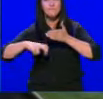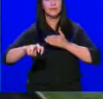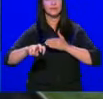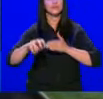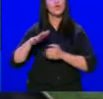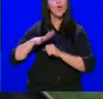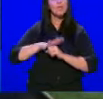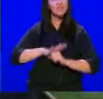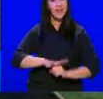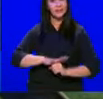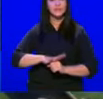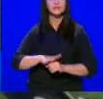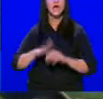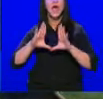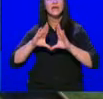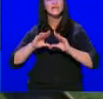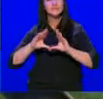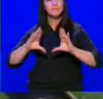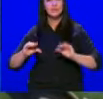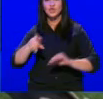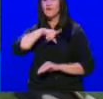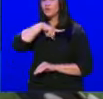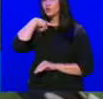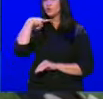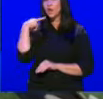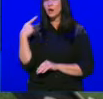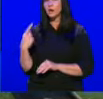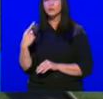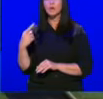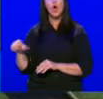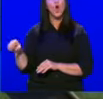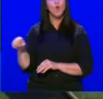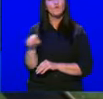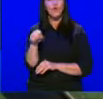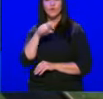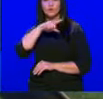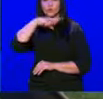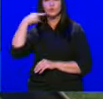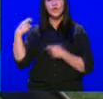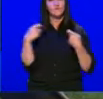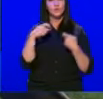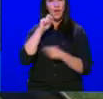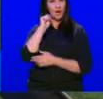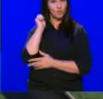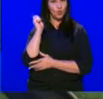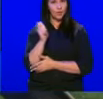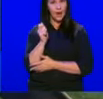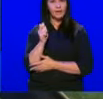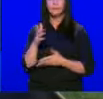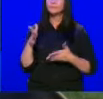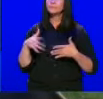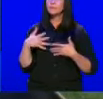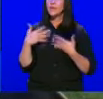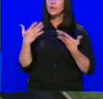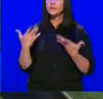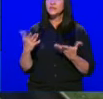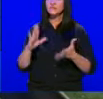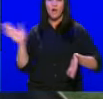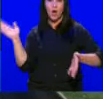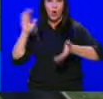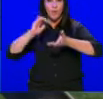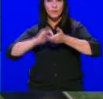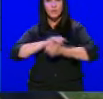натиск, смекчаването на риска от водената от Русия война в Украина изисква